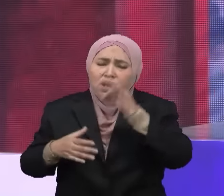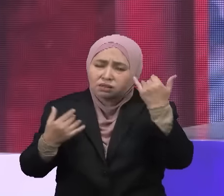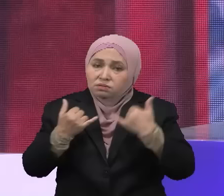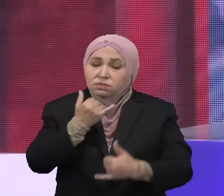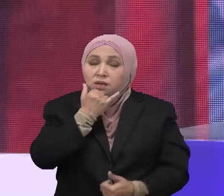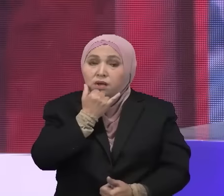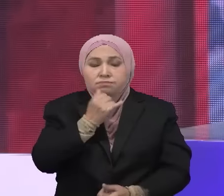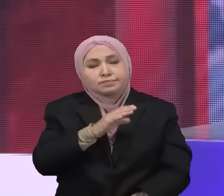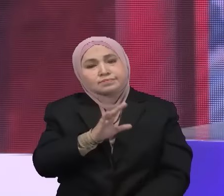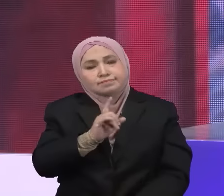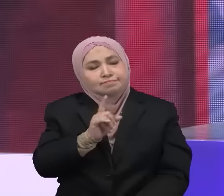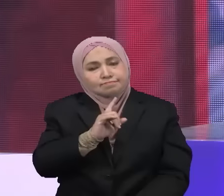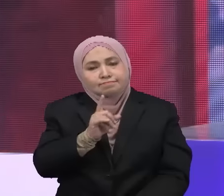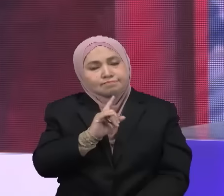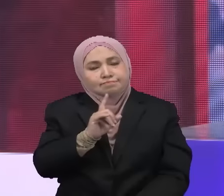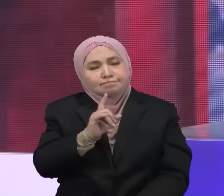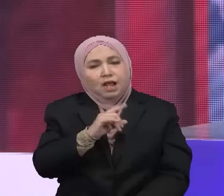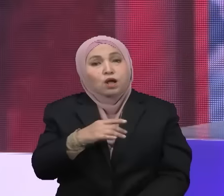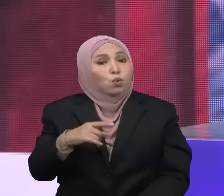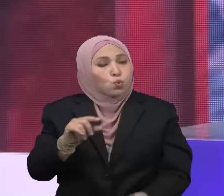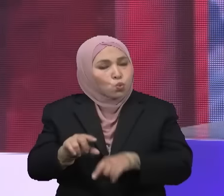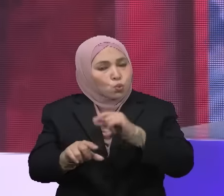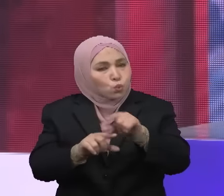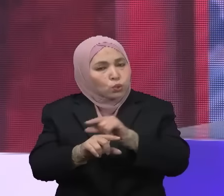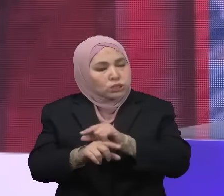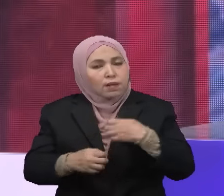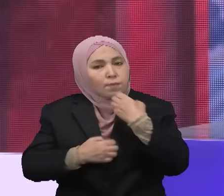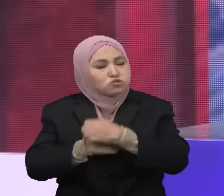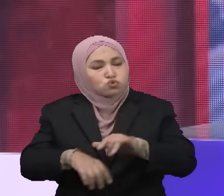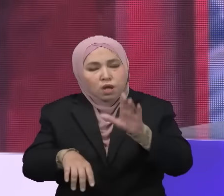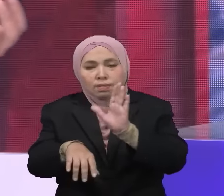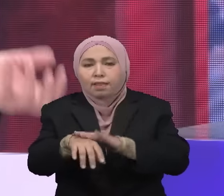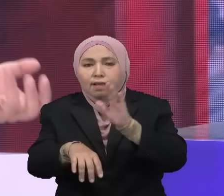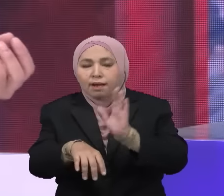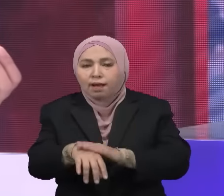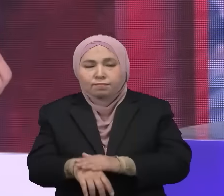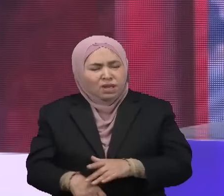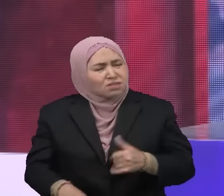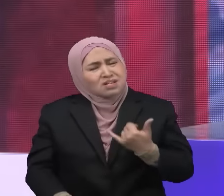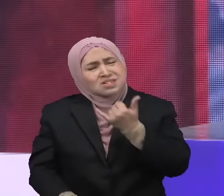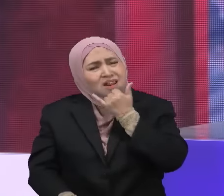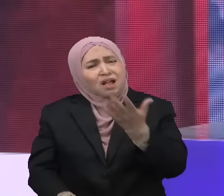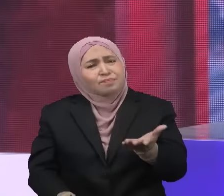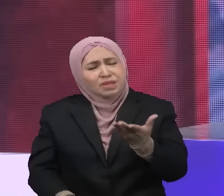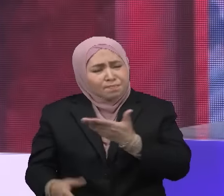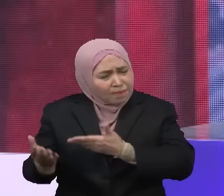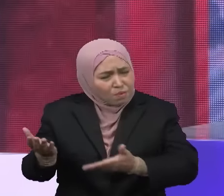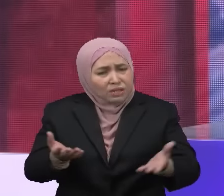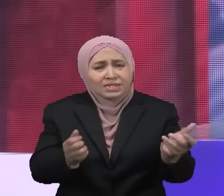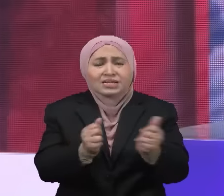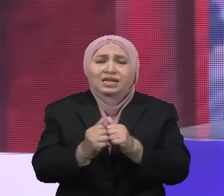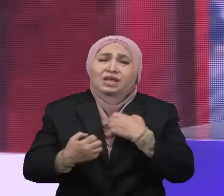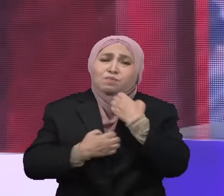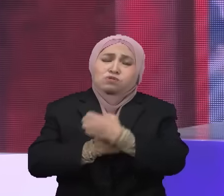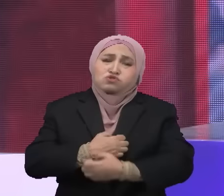kesilapan, jangan kita gunakan emosi untuk menegur kesilapan. Kalau dah orang silap, Ustaz, kan? Kalau kita bawakan dengan